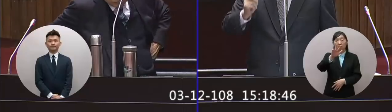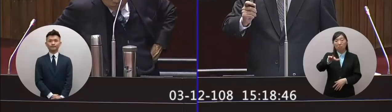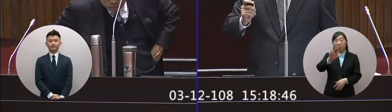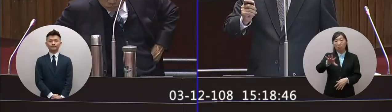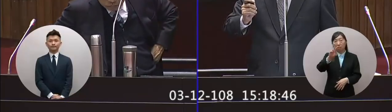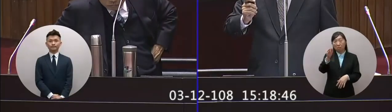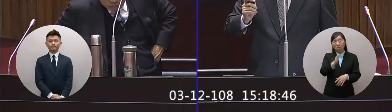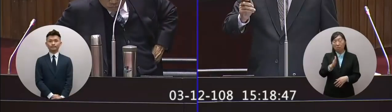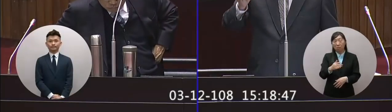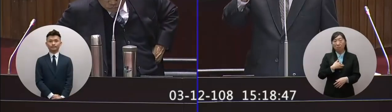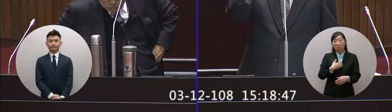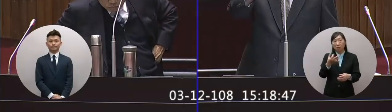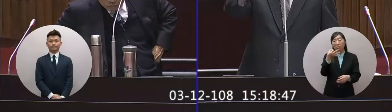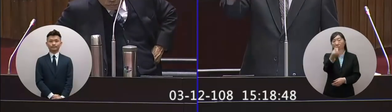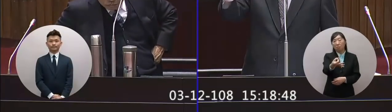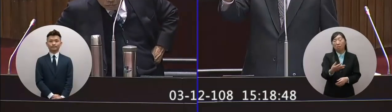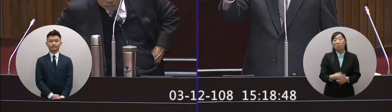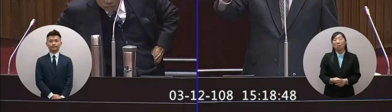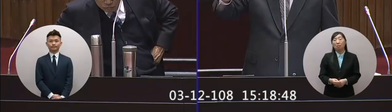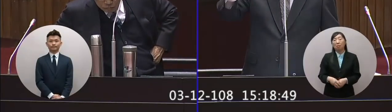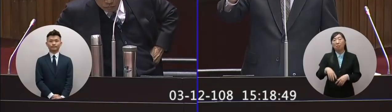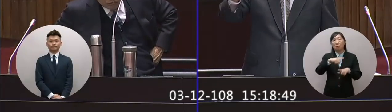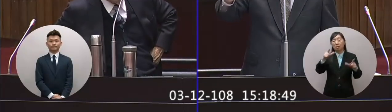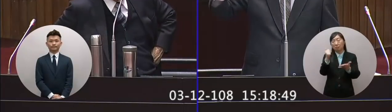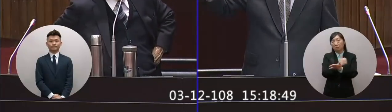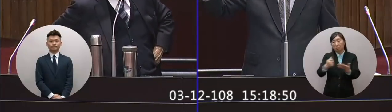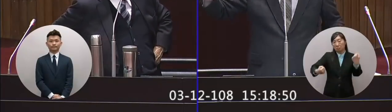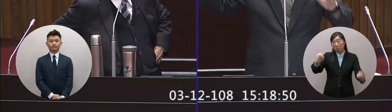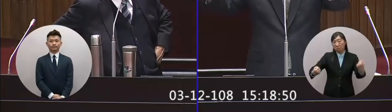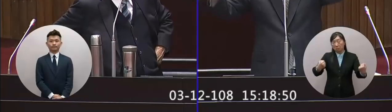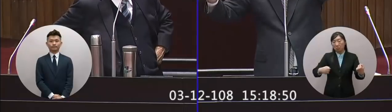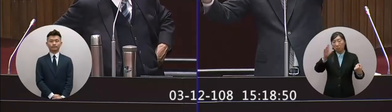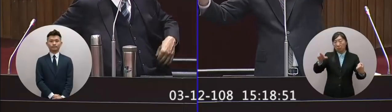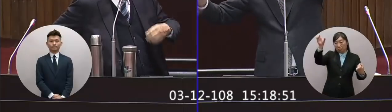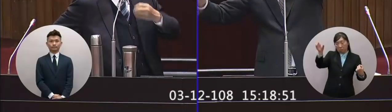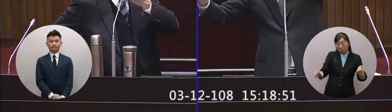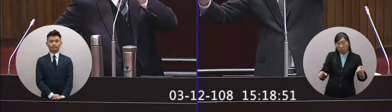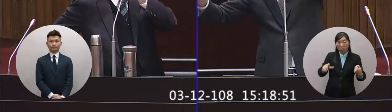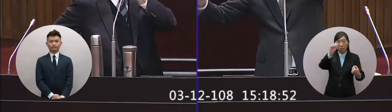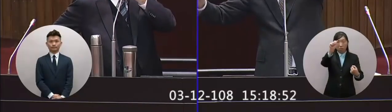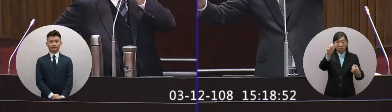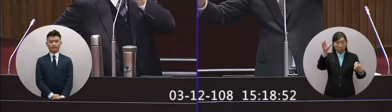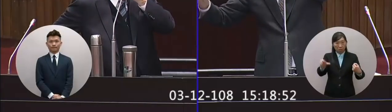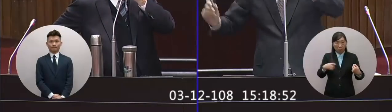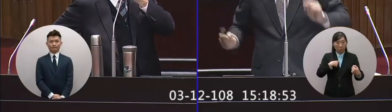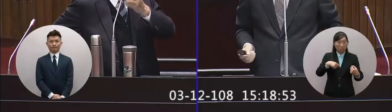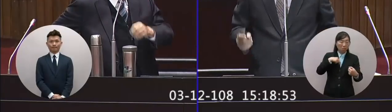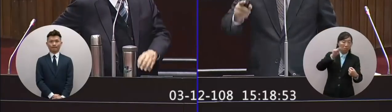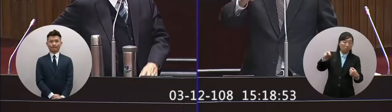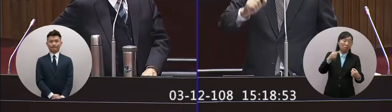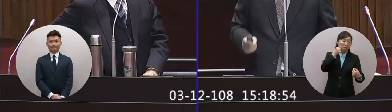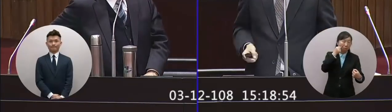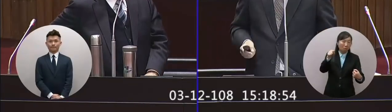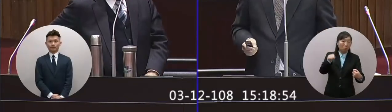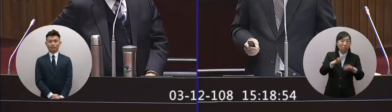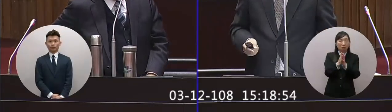大客车，哦，就是所谓的 A 柱跟死角问题，补助大客车它的一个那个可以看得到那个死角。按